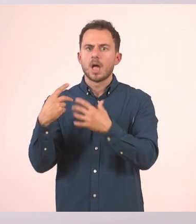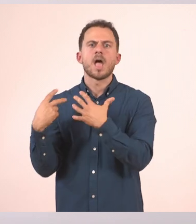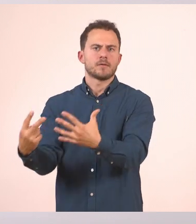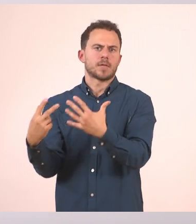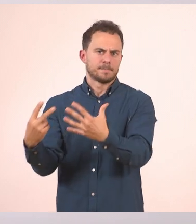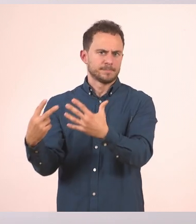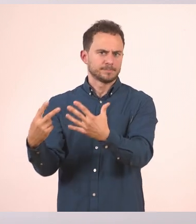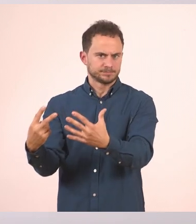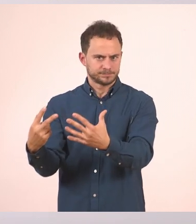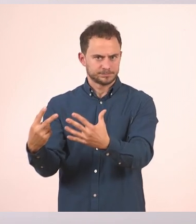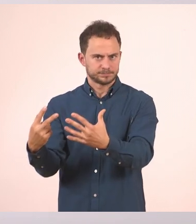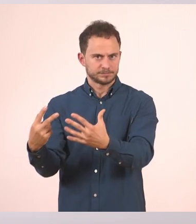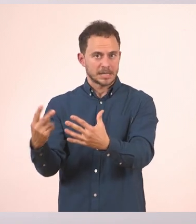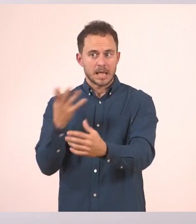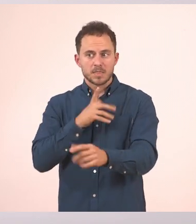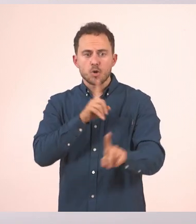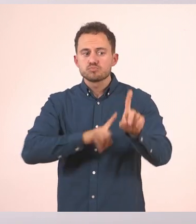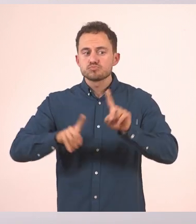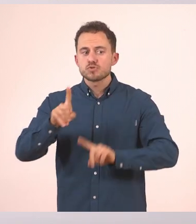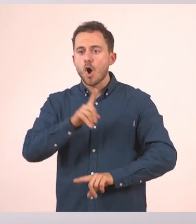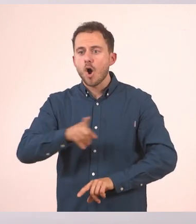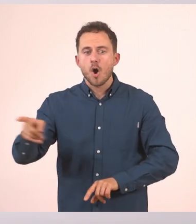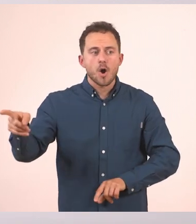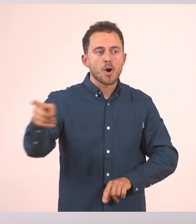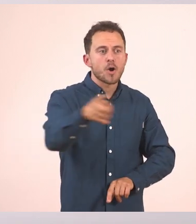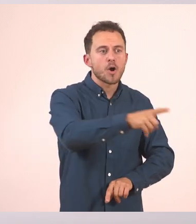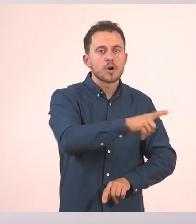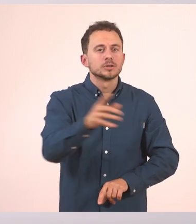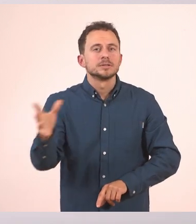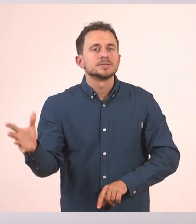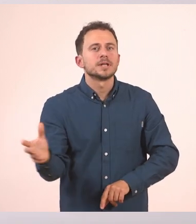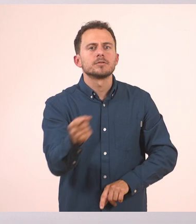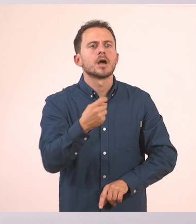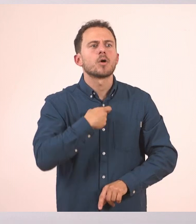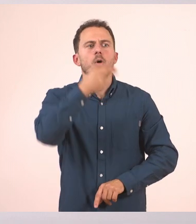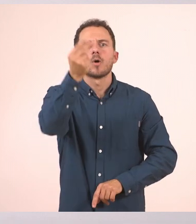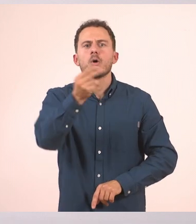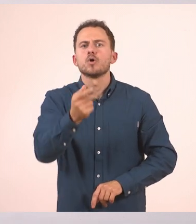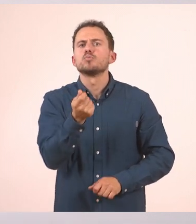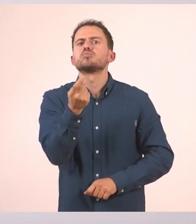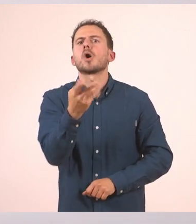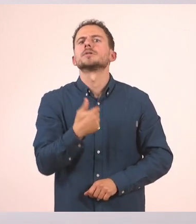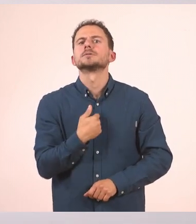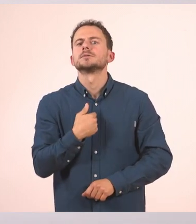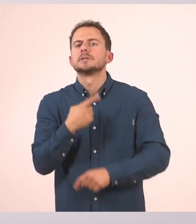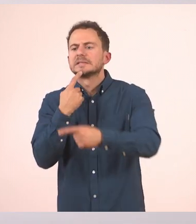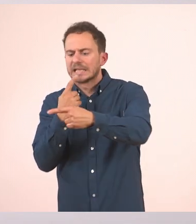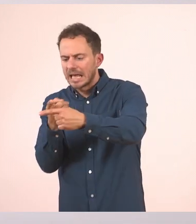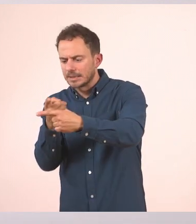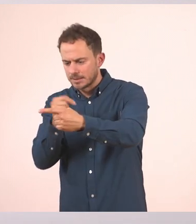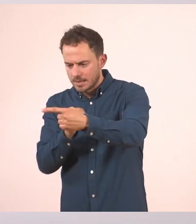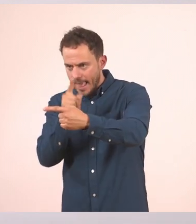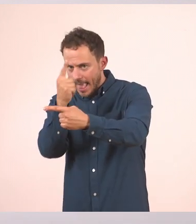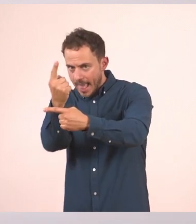καρδούλες. Ποιος από εσάς τώρα μπορεί να μου βρει πόσες καρδούλες θα σχεδιάσω, σύμφωνα με το